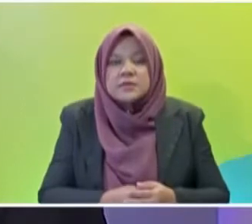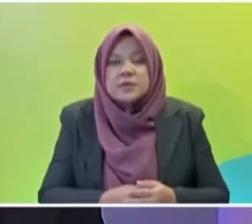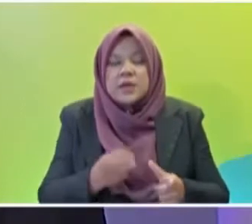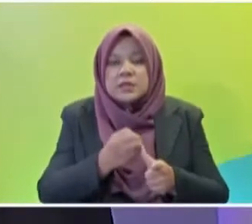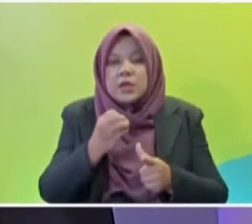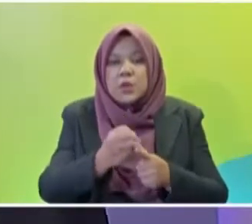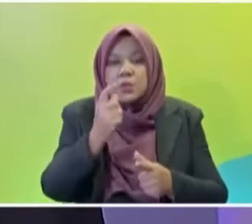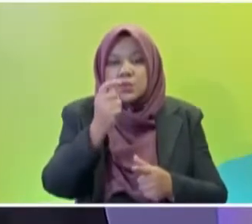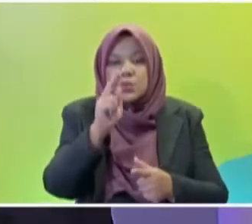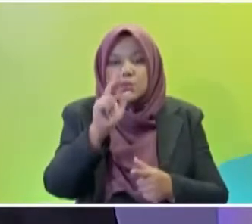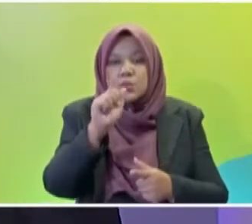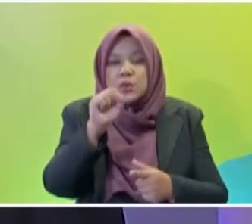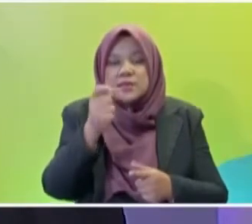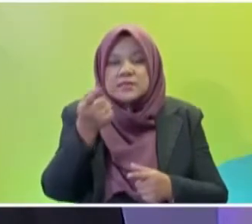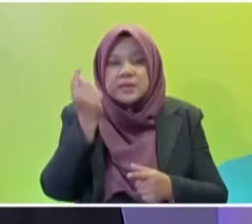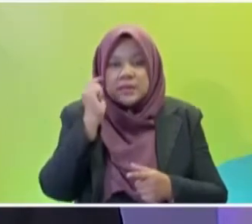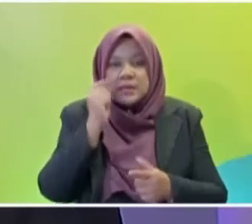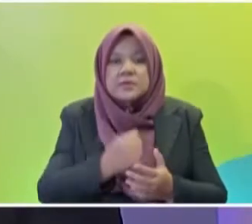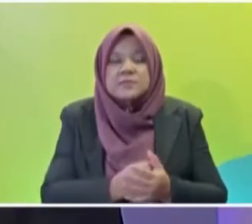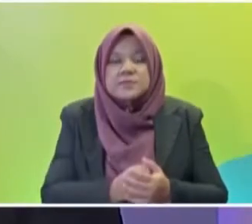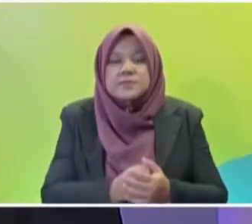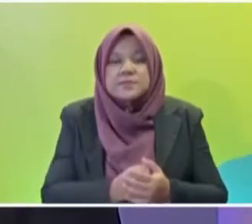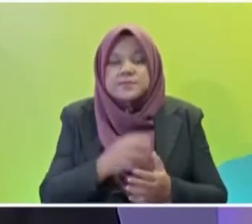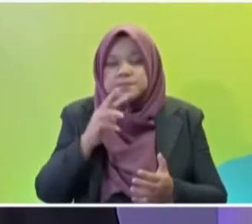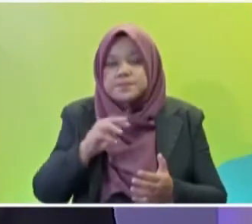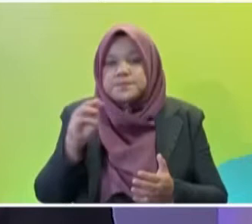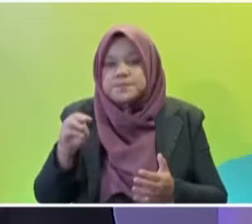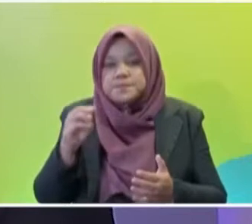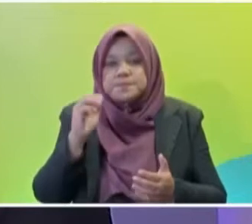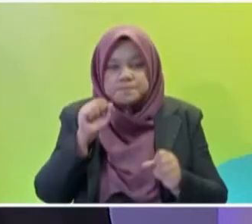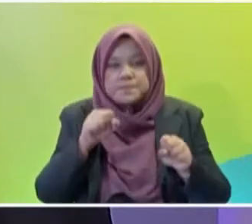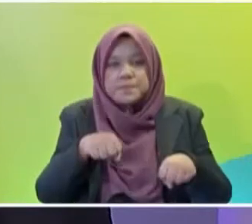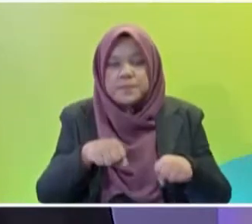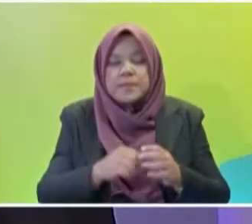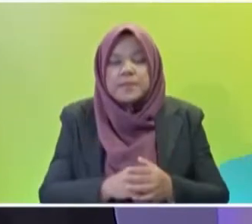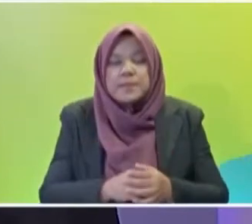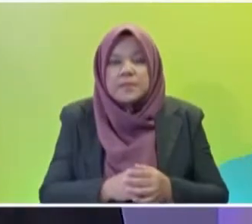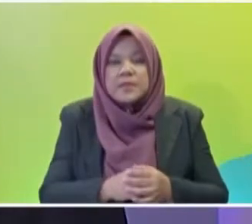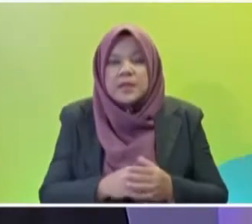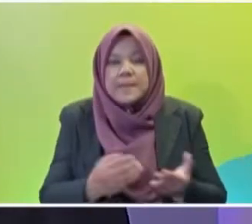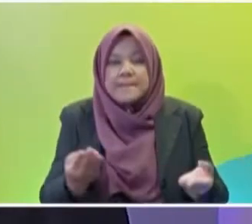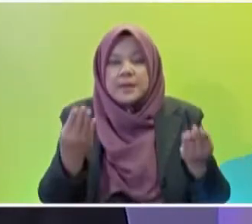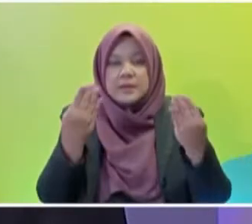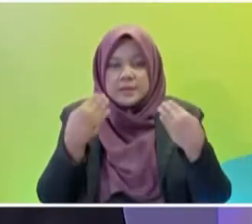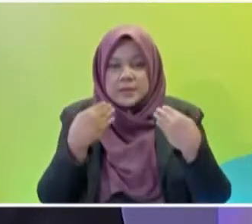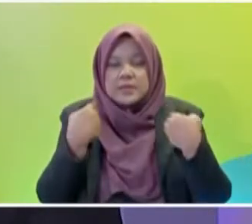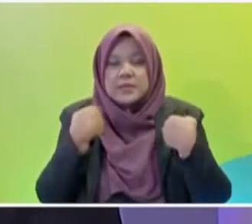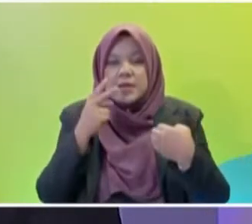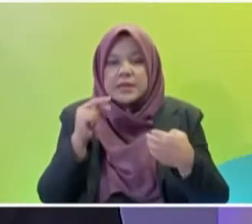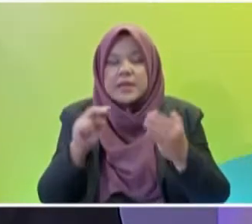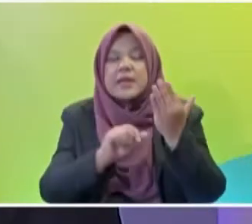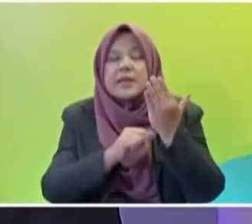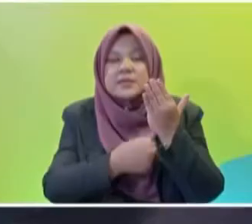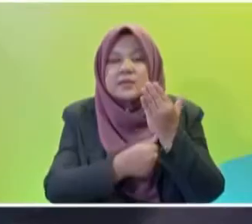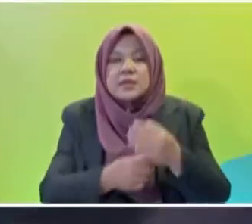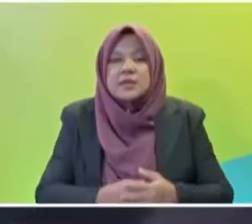tadi ataupun picagari itu tadi. Murid-murid di rumah boleh ya. Okey. So dia akan kembali kepada keadaan asal.